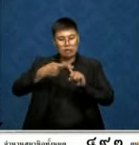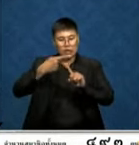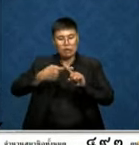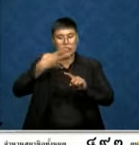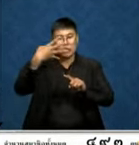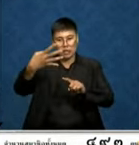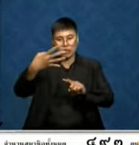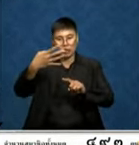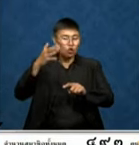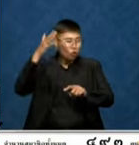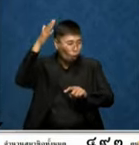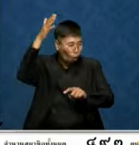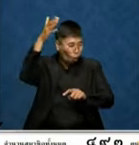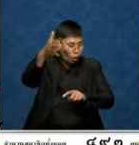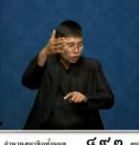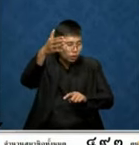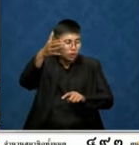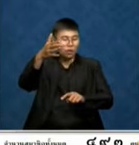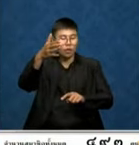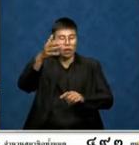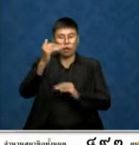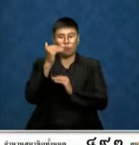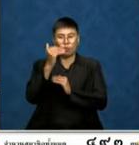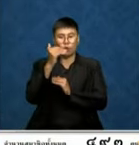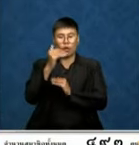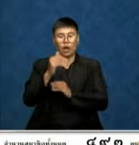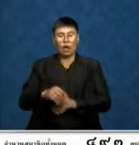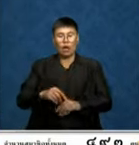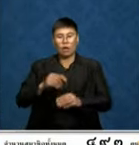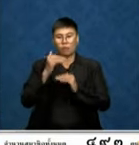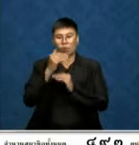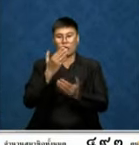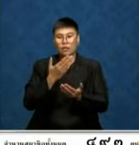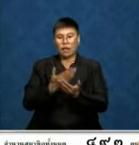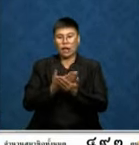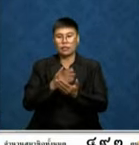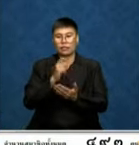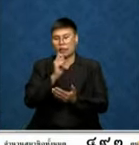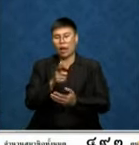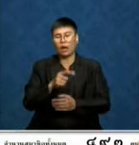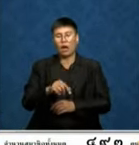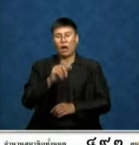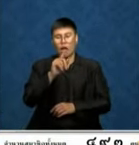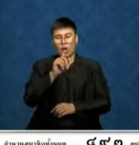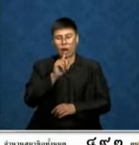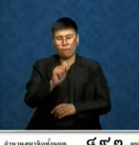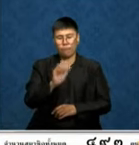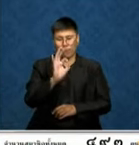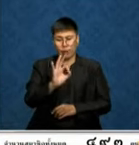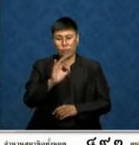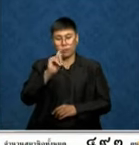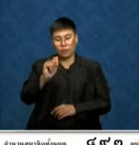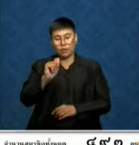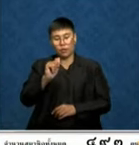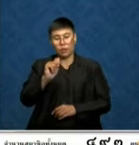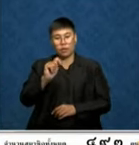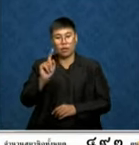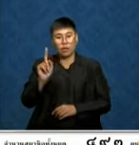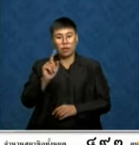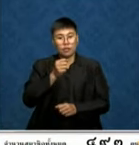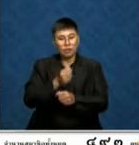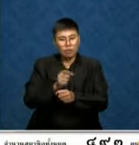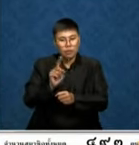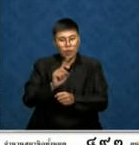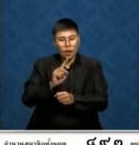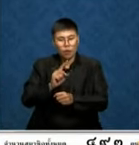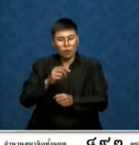ในระยะต่อไปกลไกการกำหนดค่า FT และอื่นๆมีมาตรการอย่างไรที่ทำให้มีการตรึงค่า